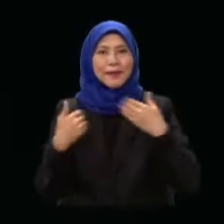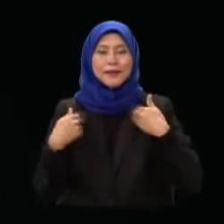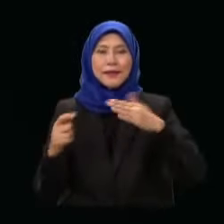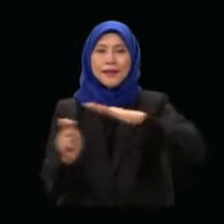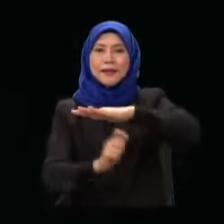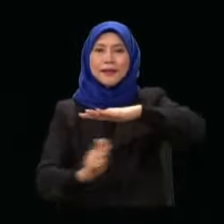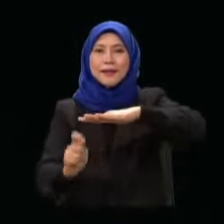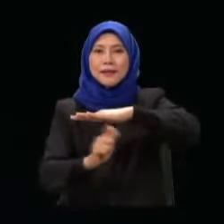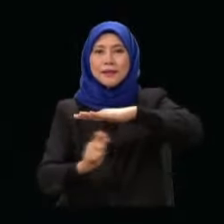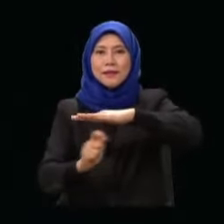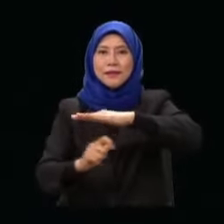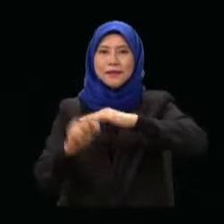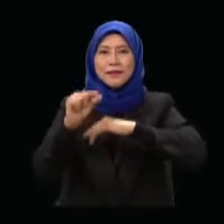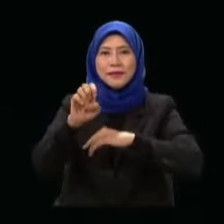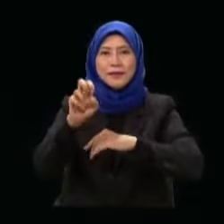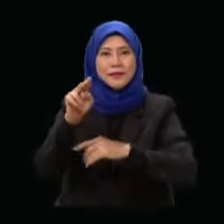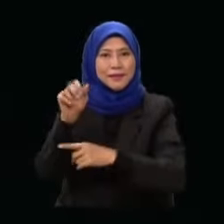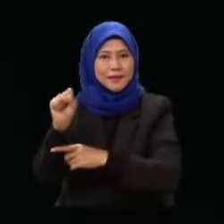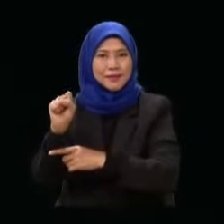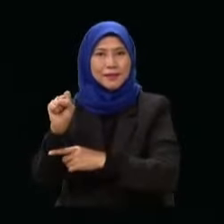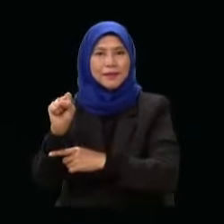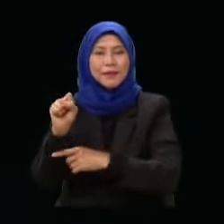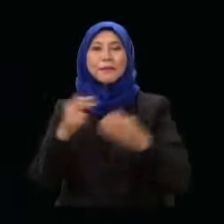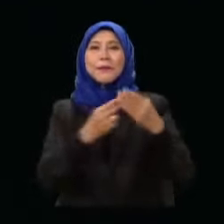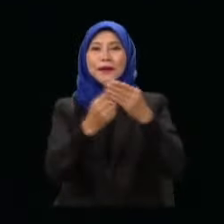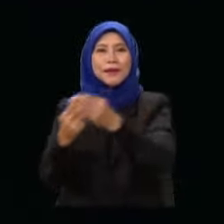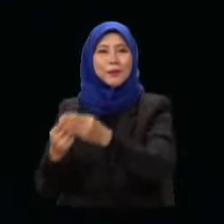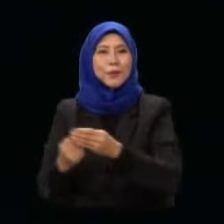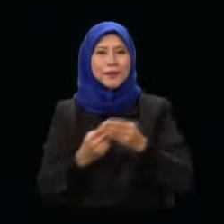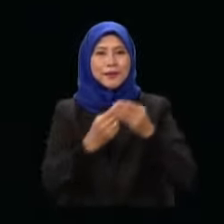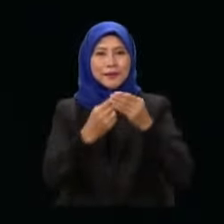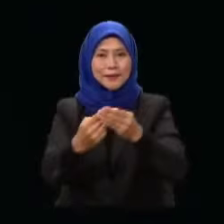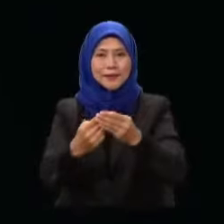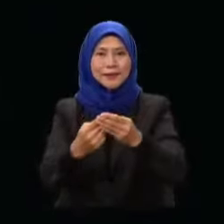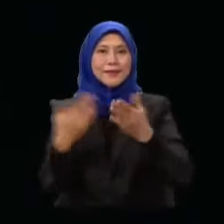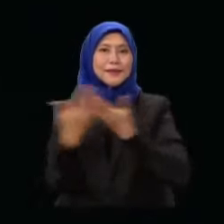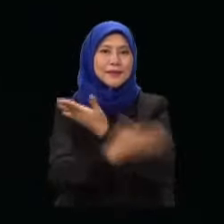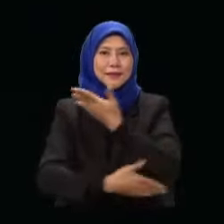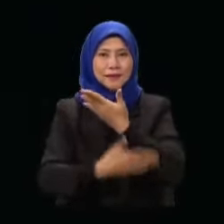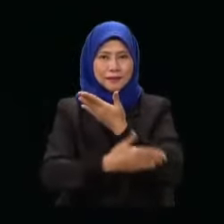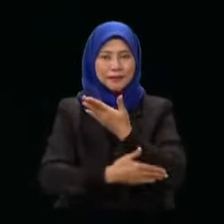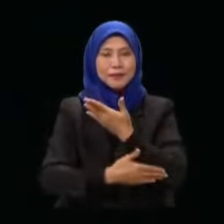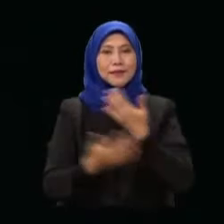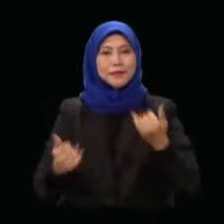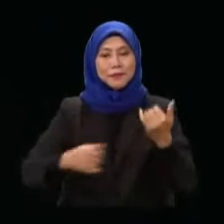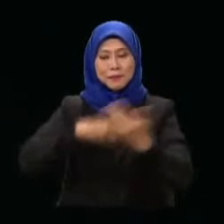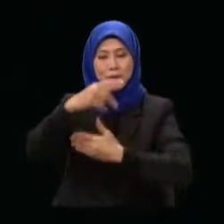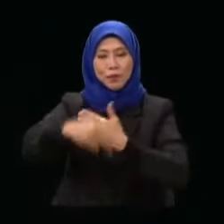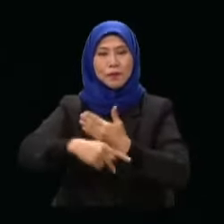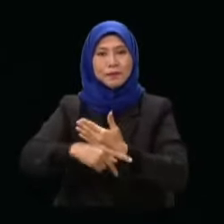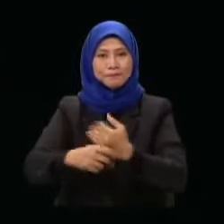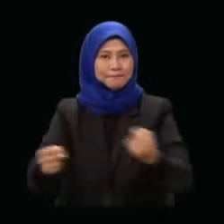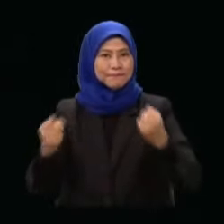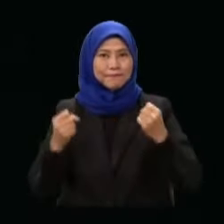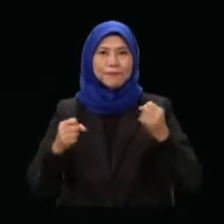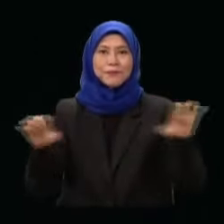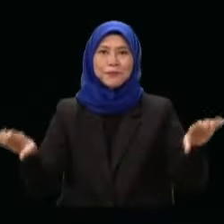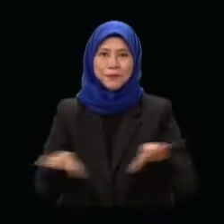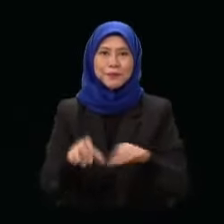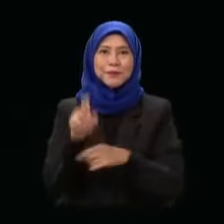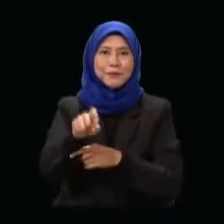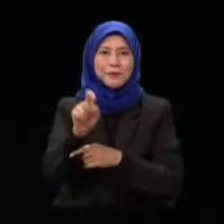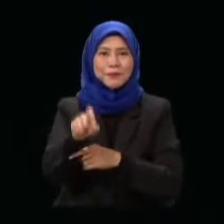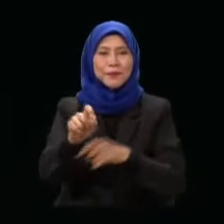Genius perpaduan negara edan selain daripada itu ialah tahap pelaksanaan program-program yang perlu dilaksanakan